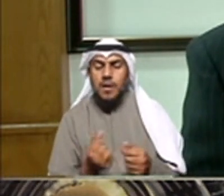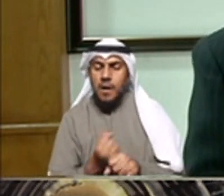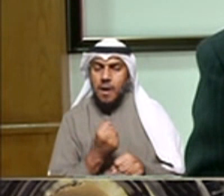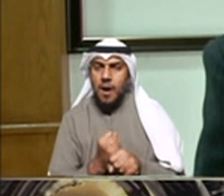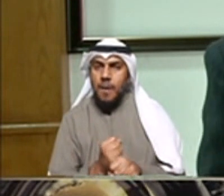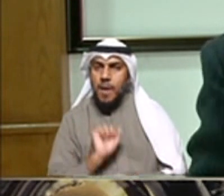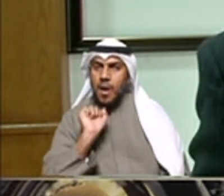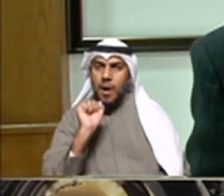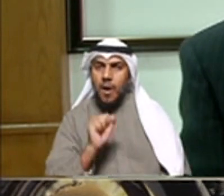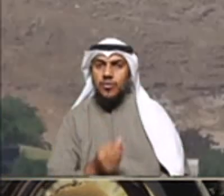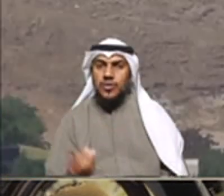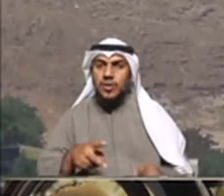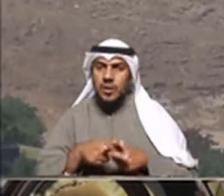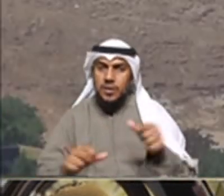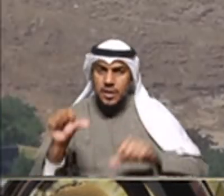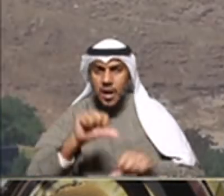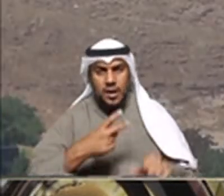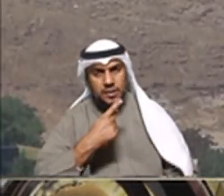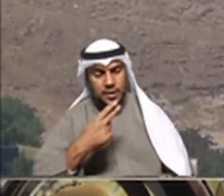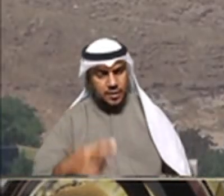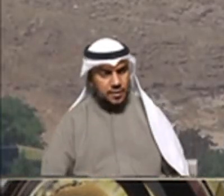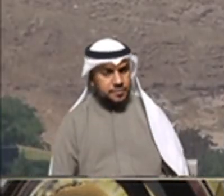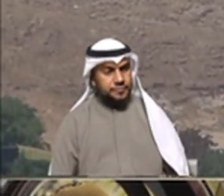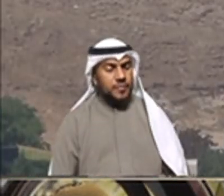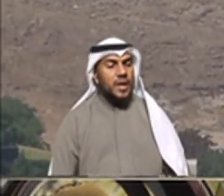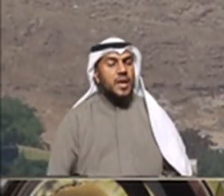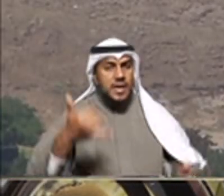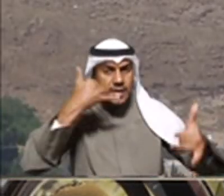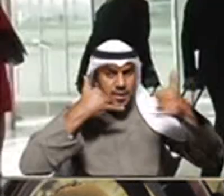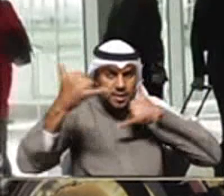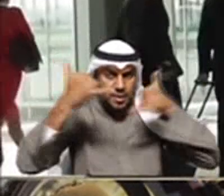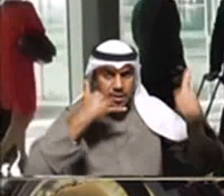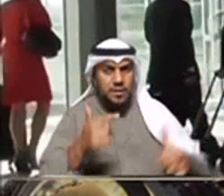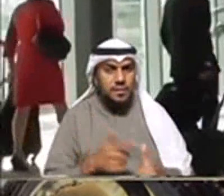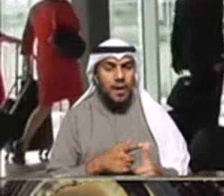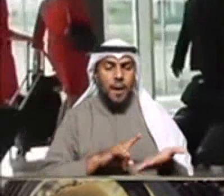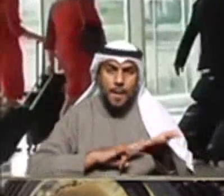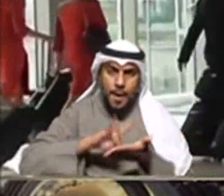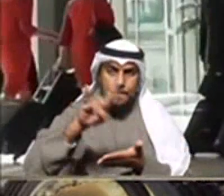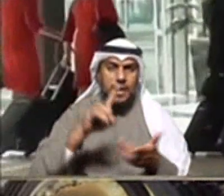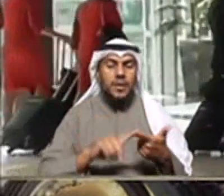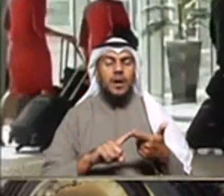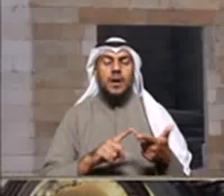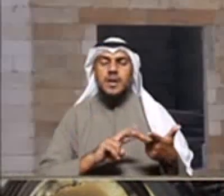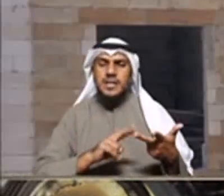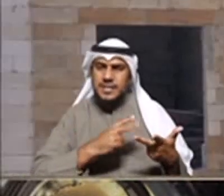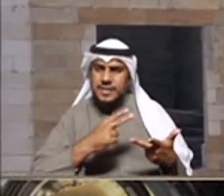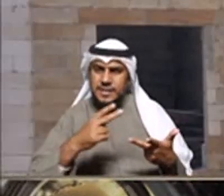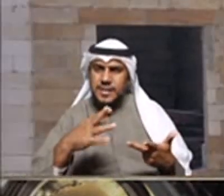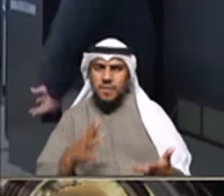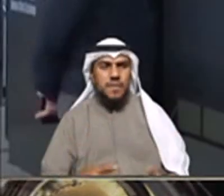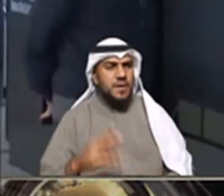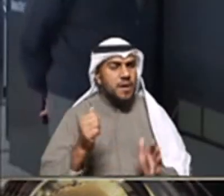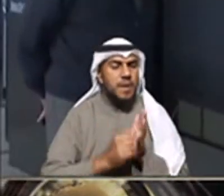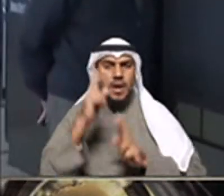القطاع اللوجستي والصناعي. من الاتصالات كان النقل والإنشاءات ومطار الملكة علياء الدولي بعمان